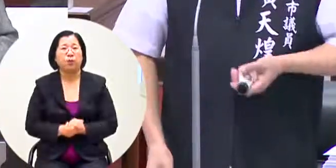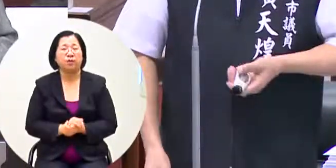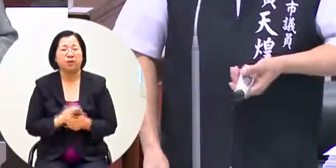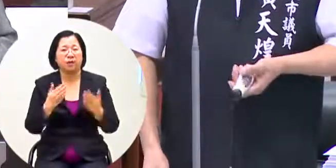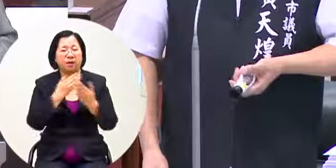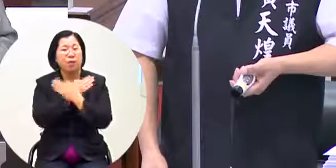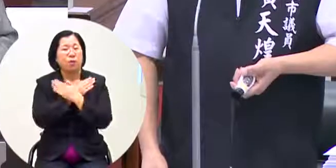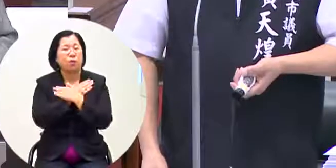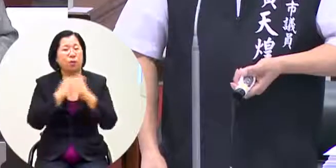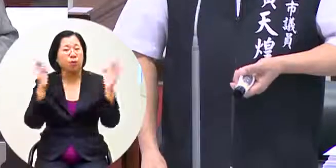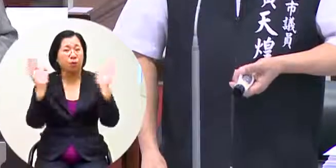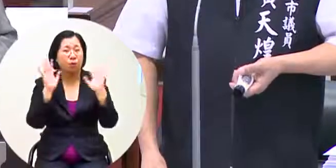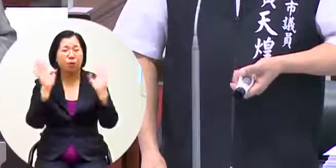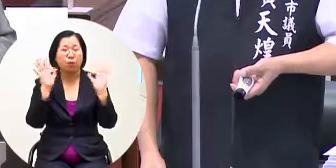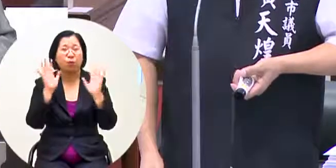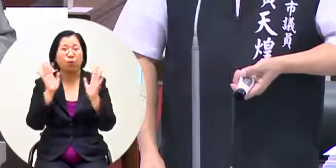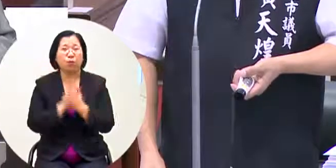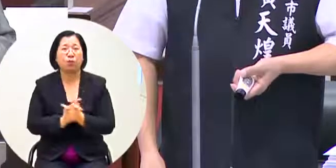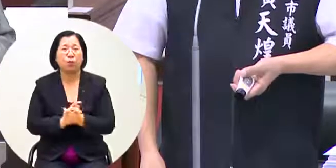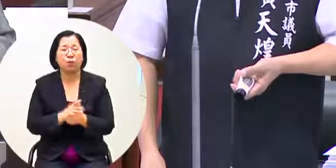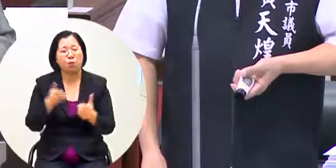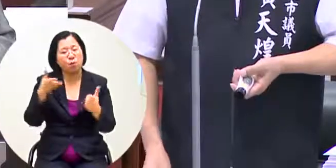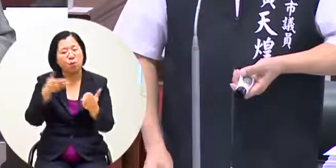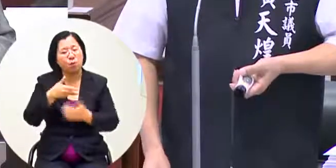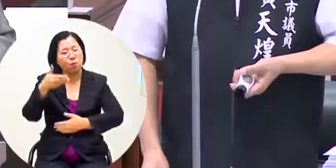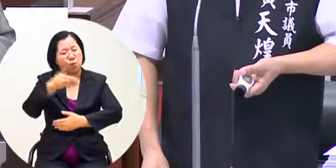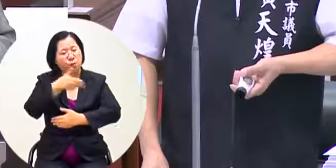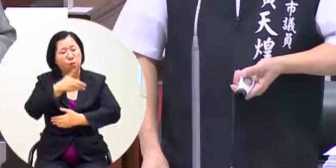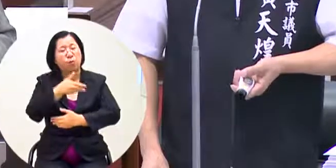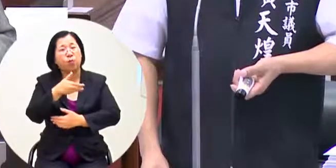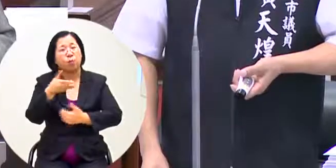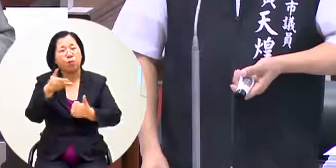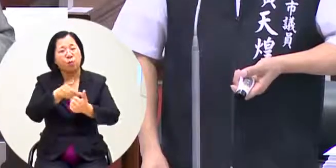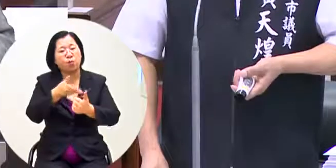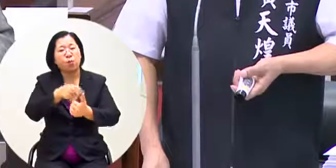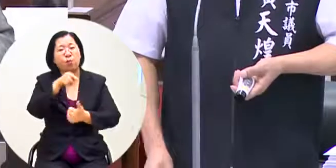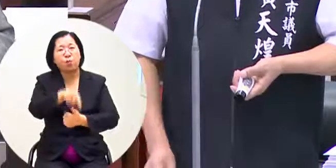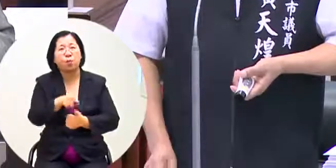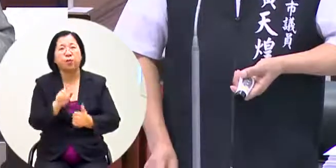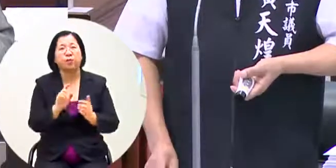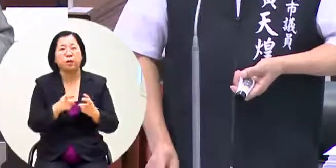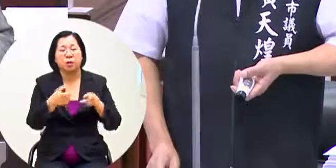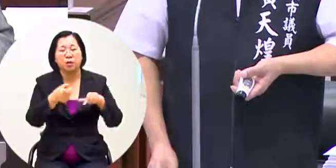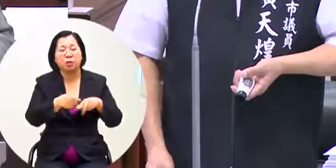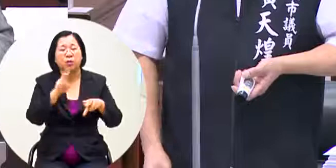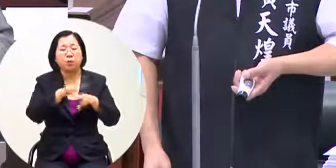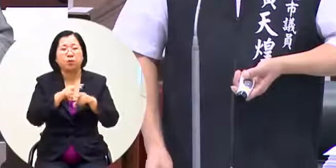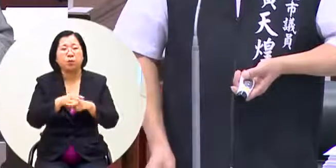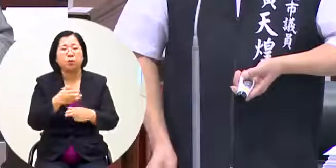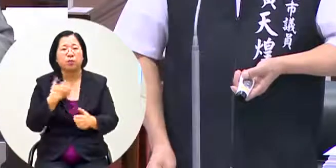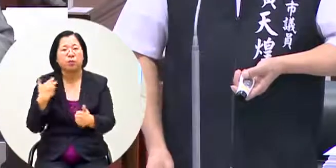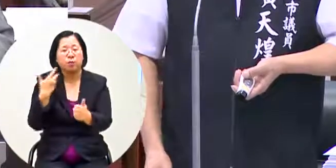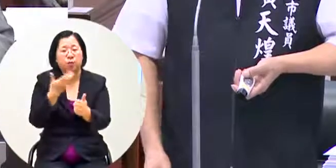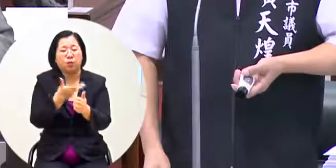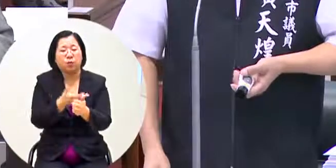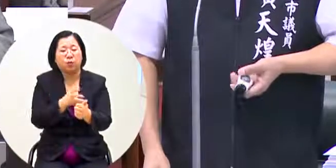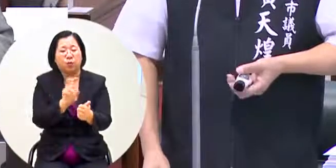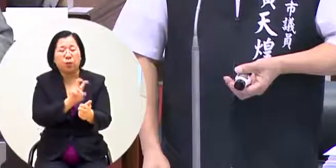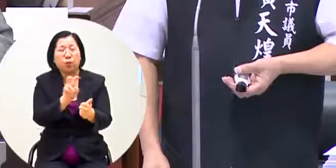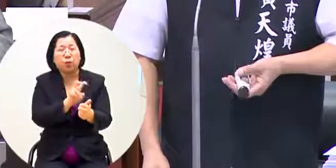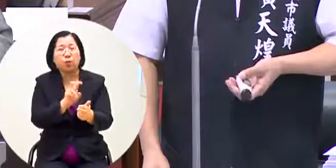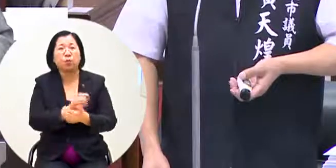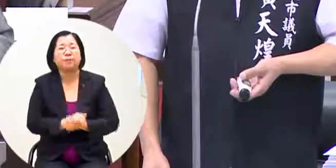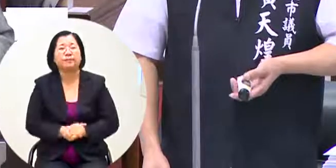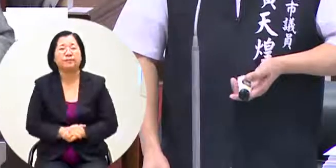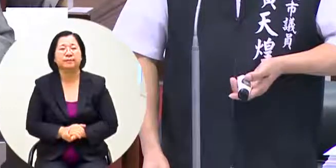育儿、幼儿，啊，要安怎公共托育化？啊，互因诶，所有的家庭减